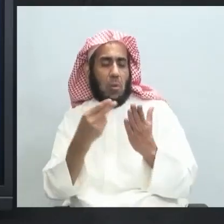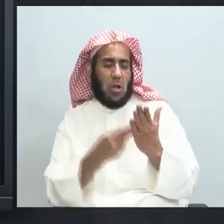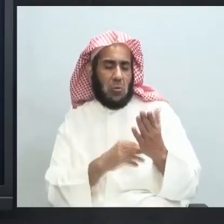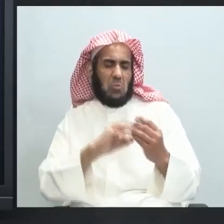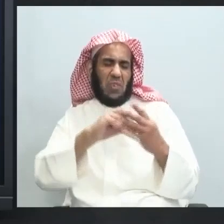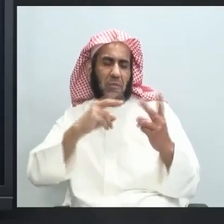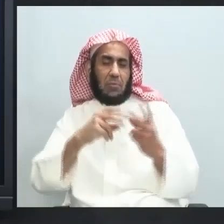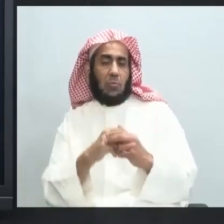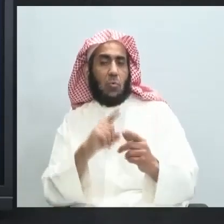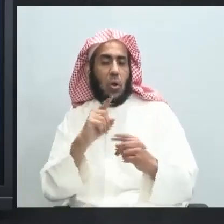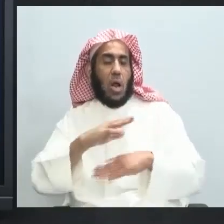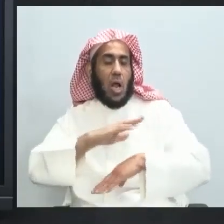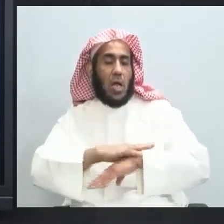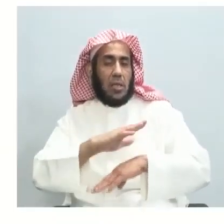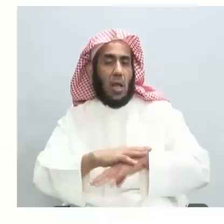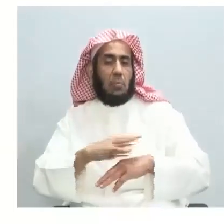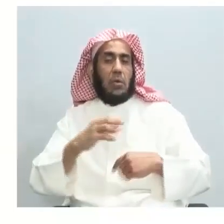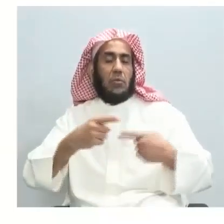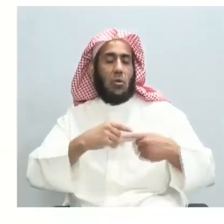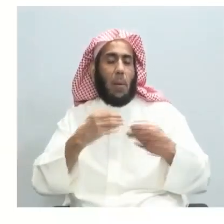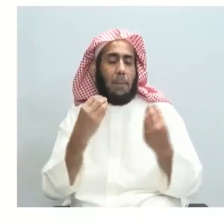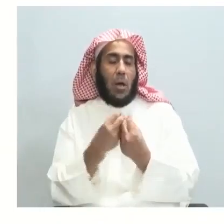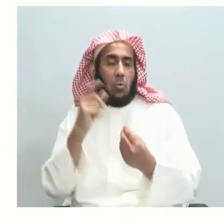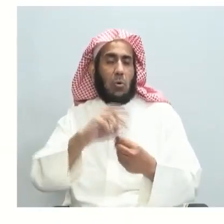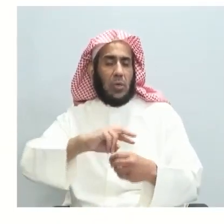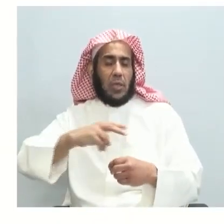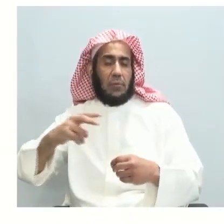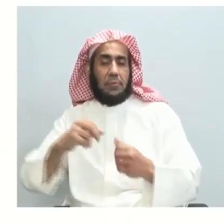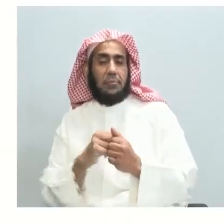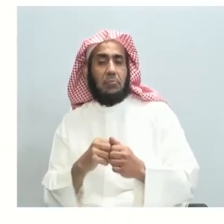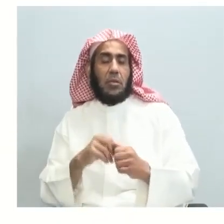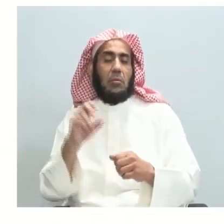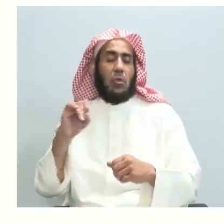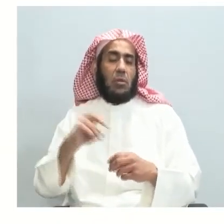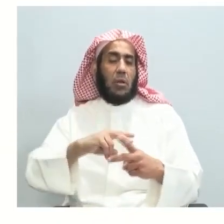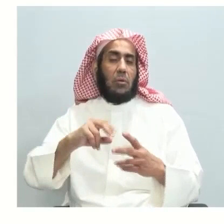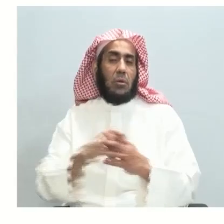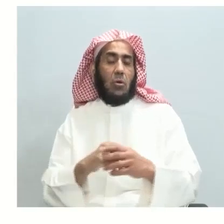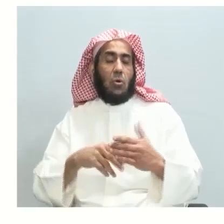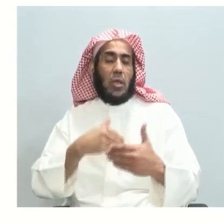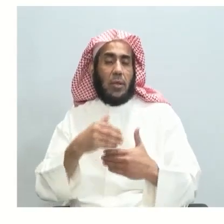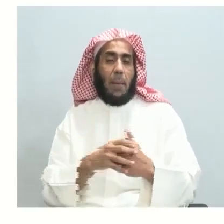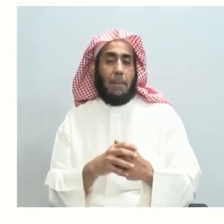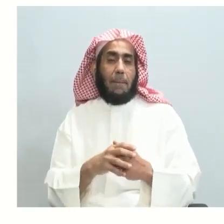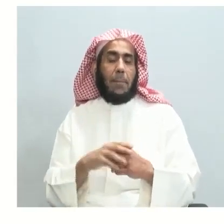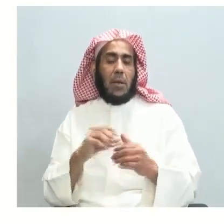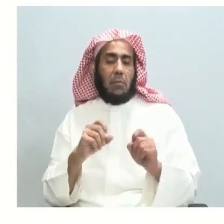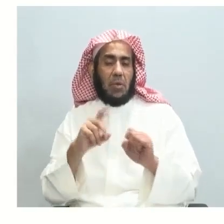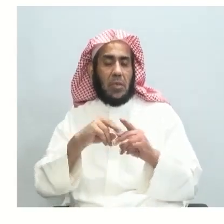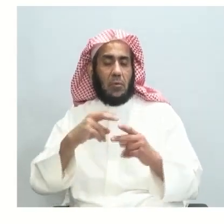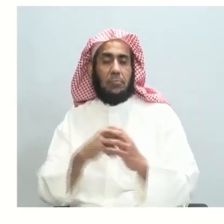طريقه لذلك هنالك اداب في التواصل مع العملاء وتختلف كما ذكرنا من مظم الى اخرى وكذلك من منصه